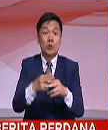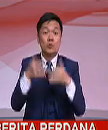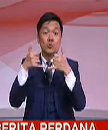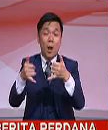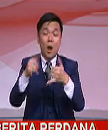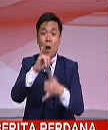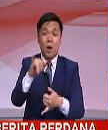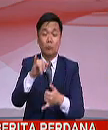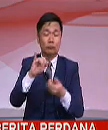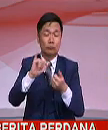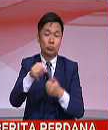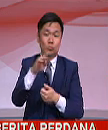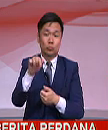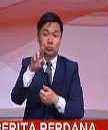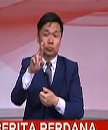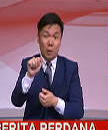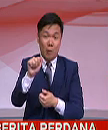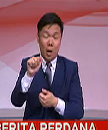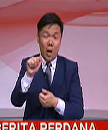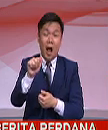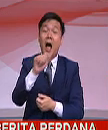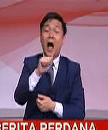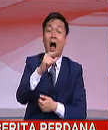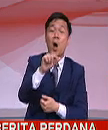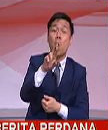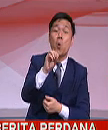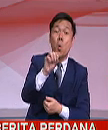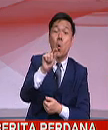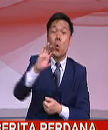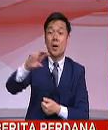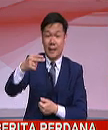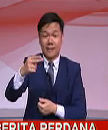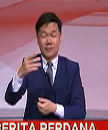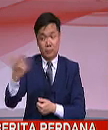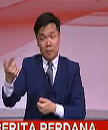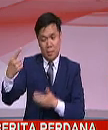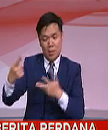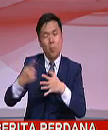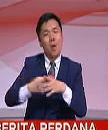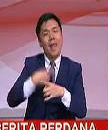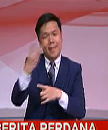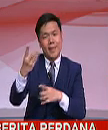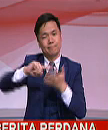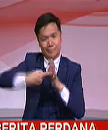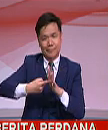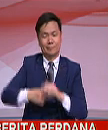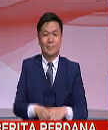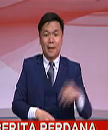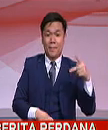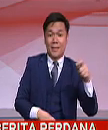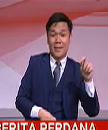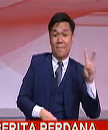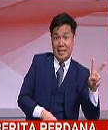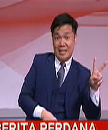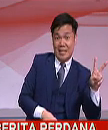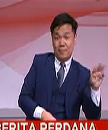bakal disiarkan di TV1 sebanyak 13 episod bermula pertengahan tahun ini. Ia kerjasama antara PTV Media